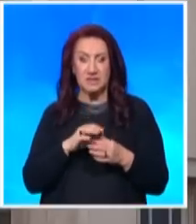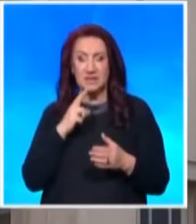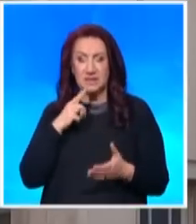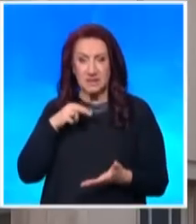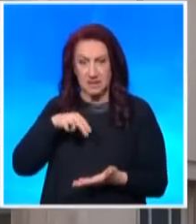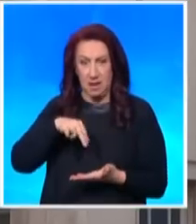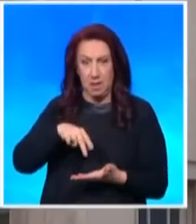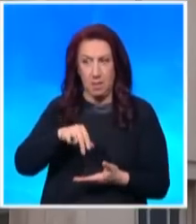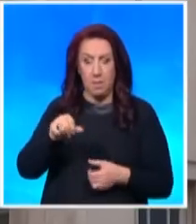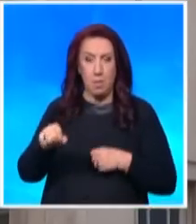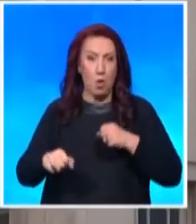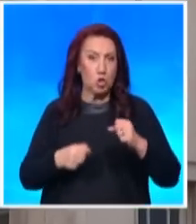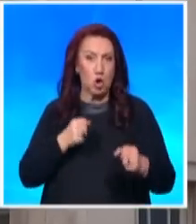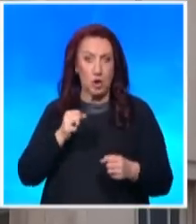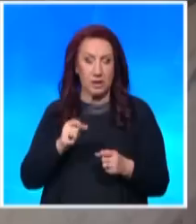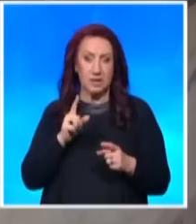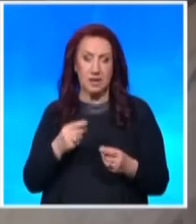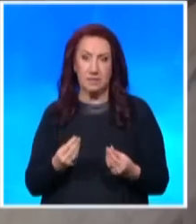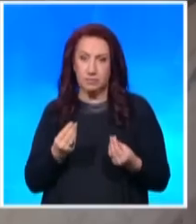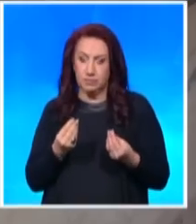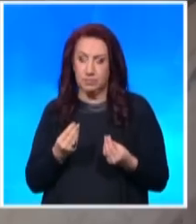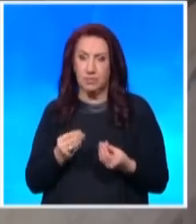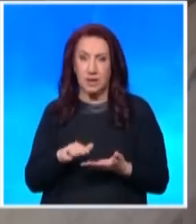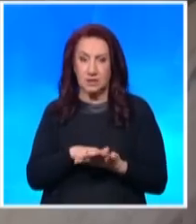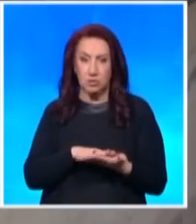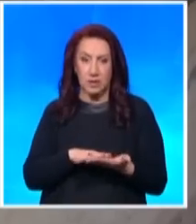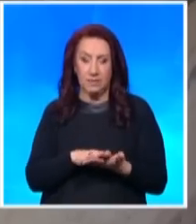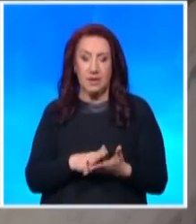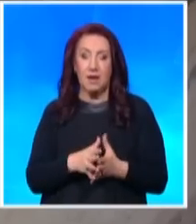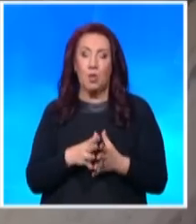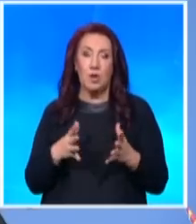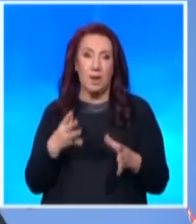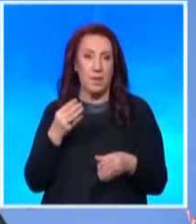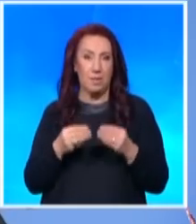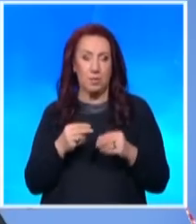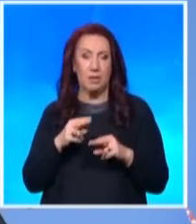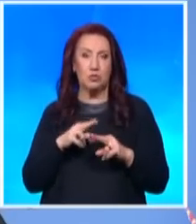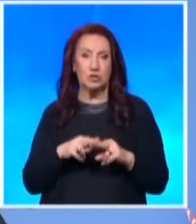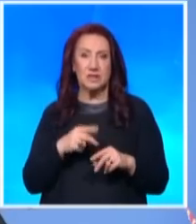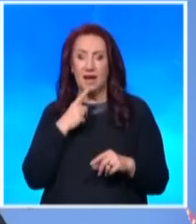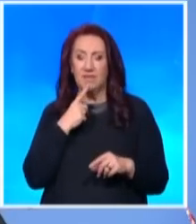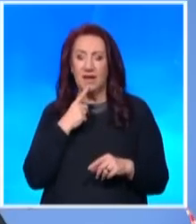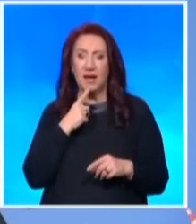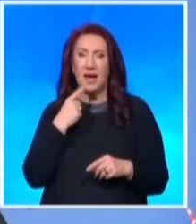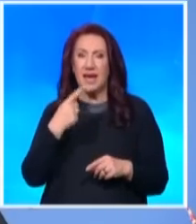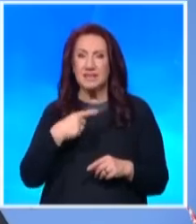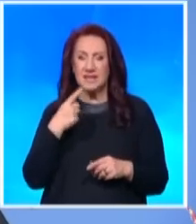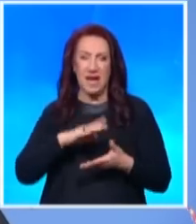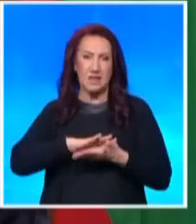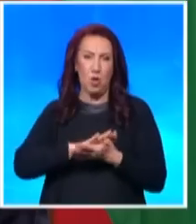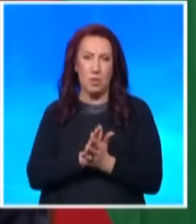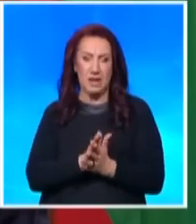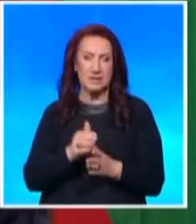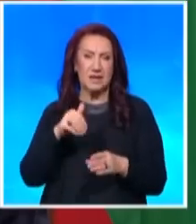добре. Големият проблем в съседката ни остава езикът на омразата в социалните мрежи, посочи Ангелов. Разделя